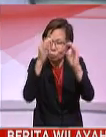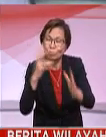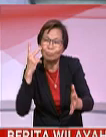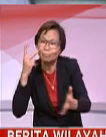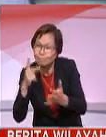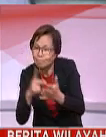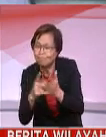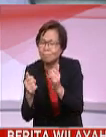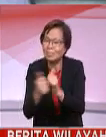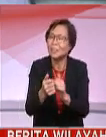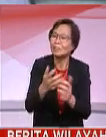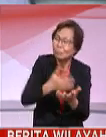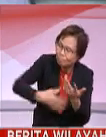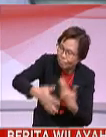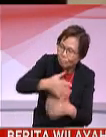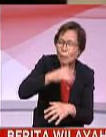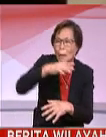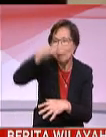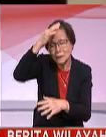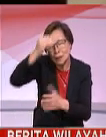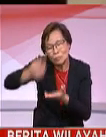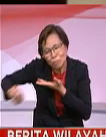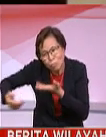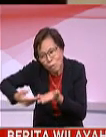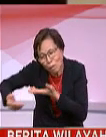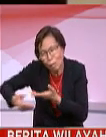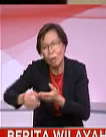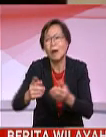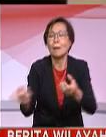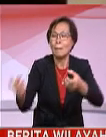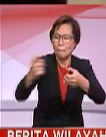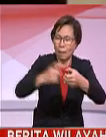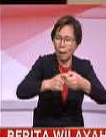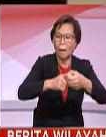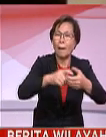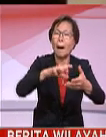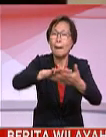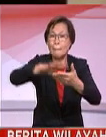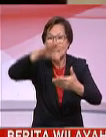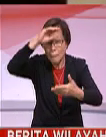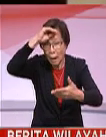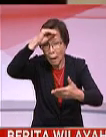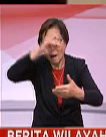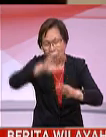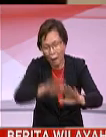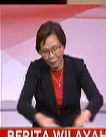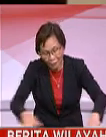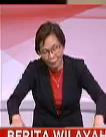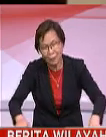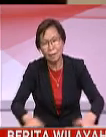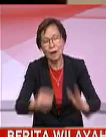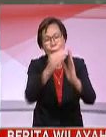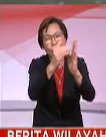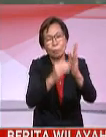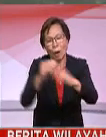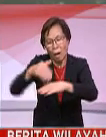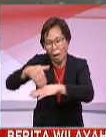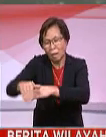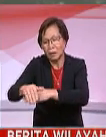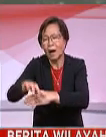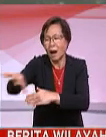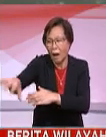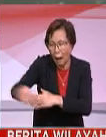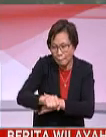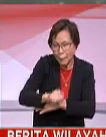berkenalan dengan ibu bapa dan berbincang mengenai pembelajaran anak-anak mereka. Setiap modul yang dihantar akan